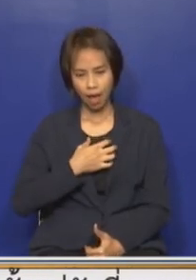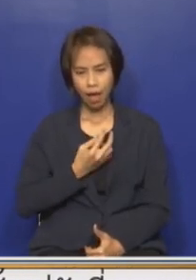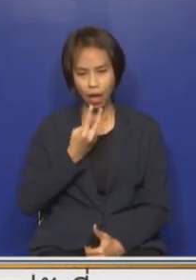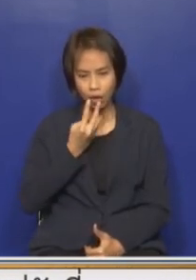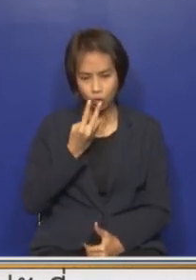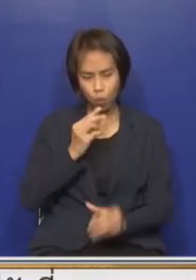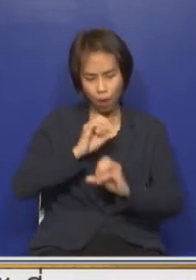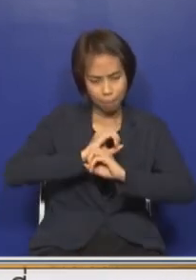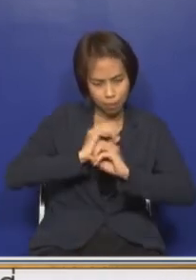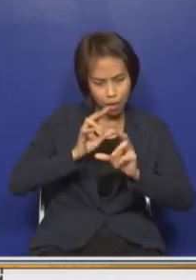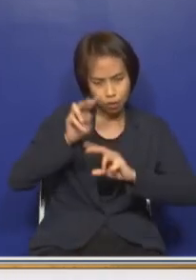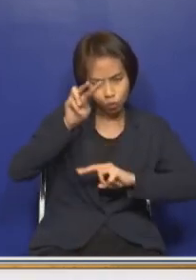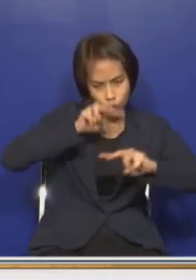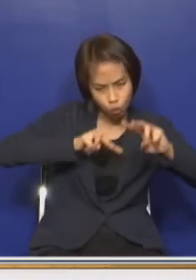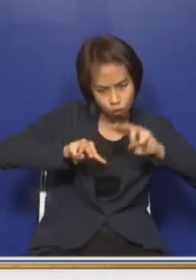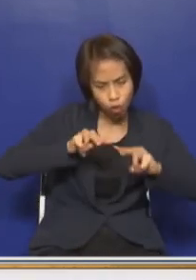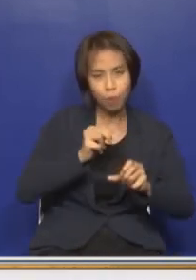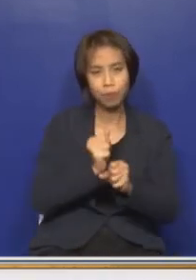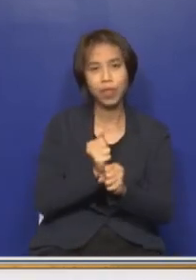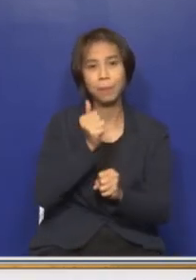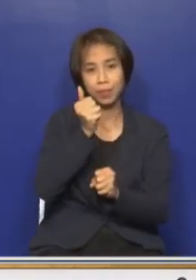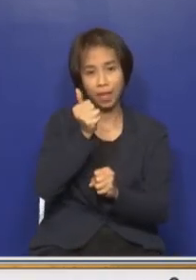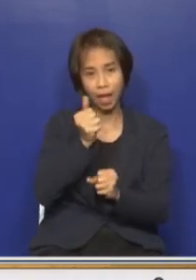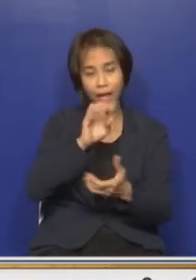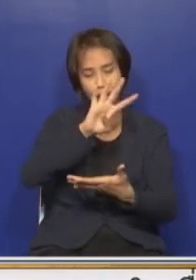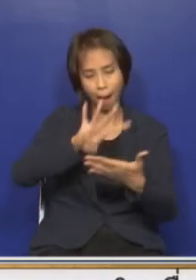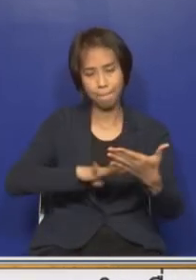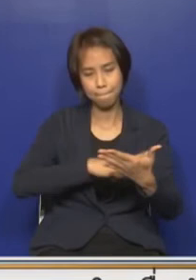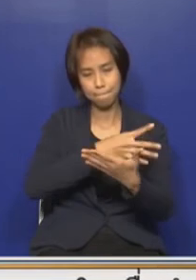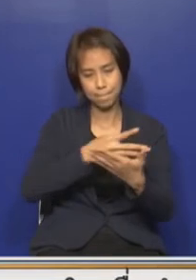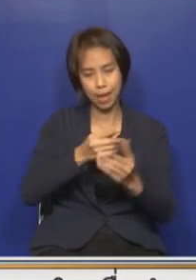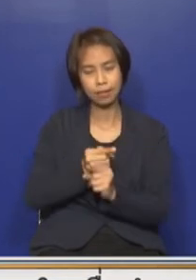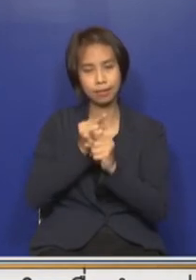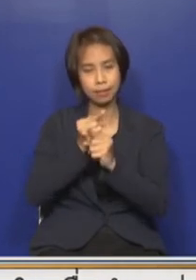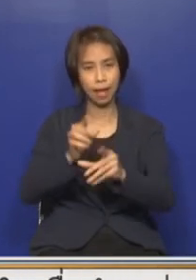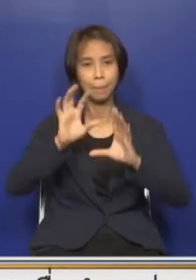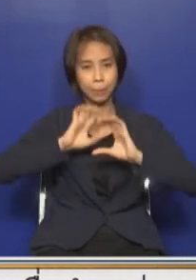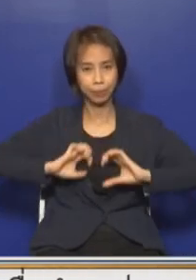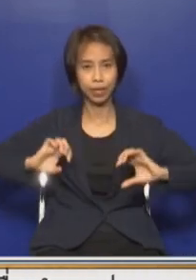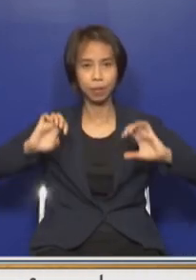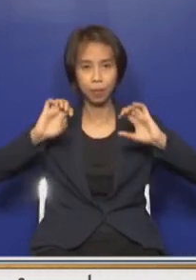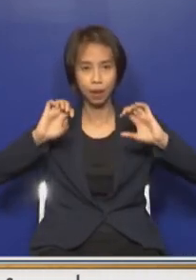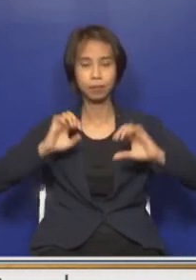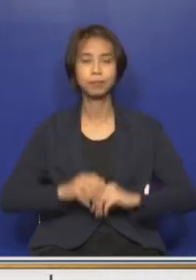ตรวจสอบได้แล้วก็เป็นไปตามนโยบายของรัฐบาลอย่างที่ผมเรียนตอนต้นนะครับ